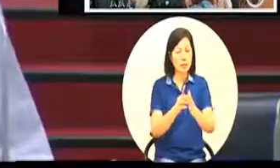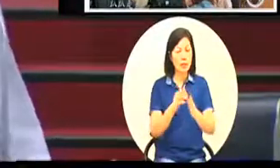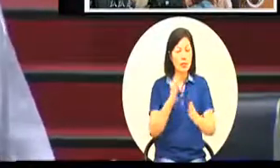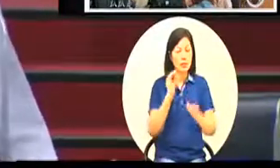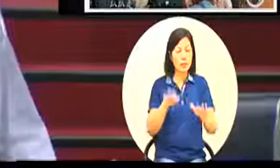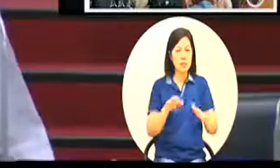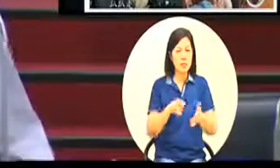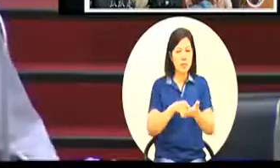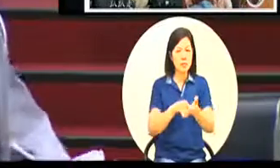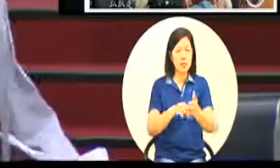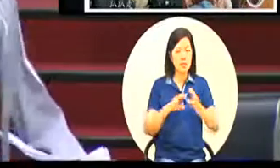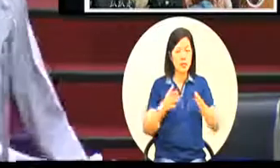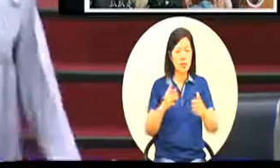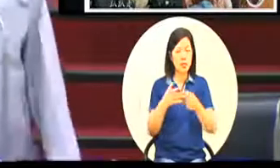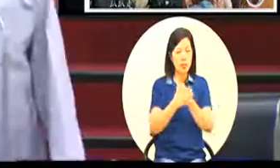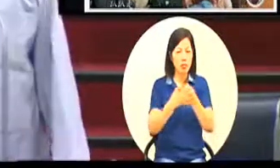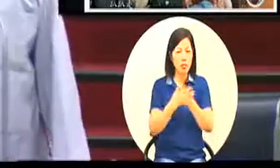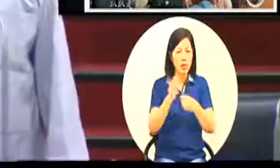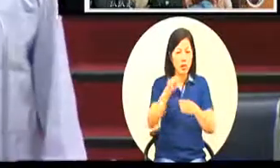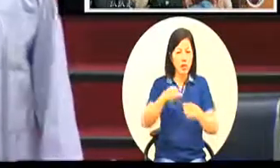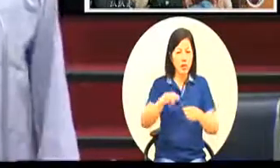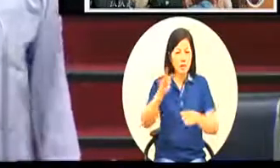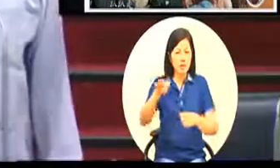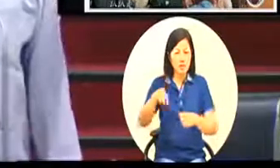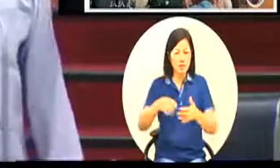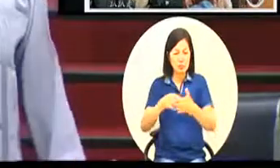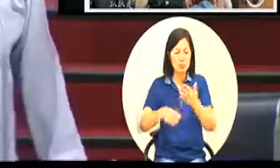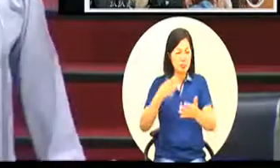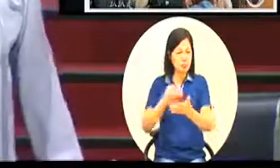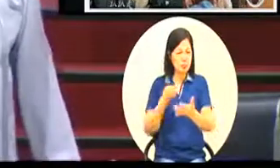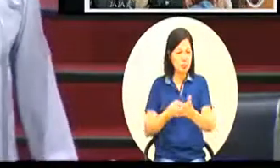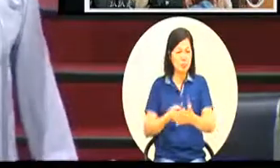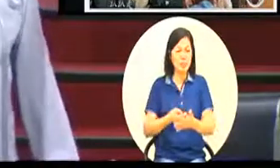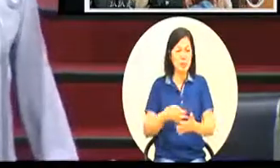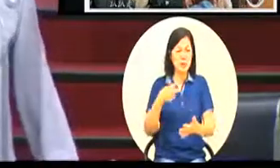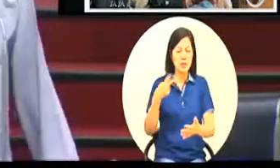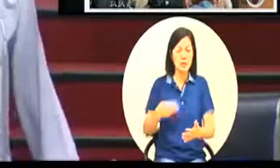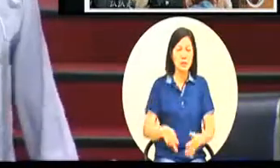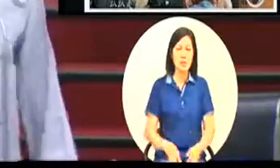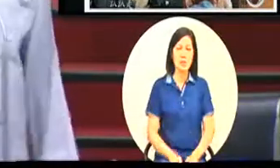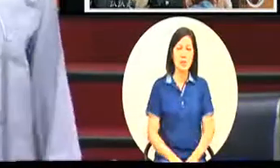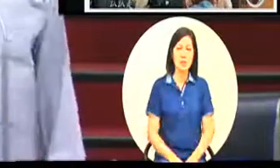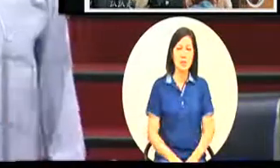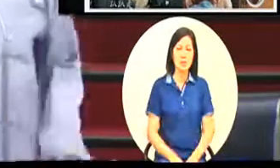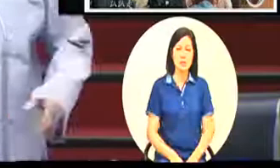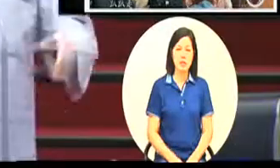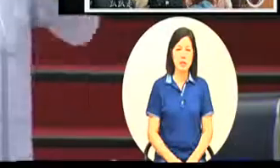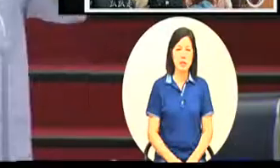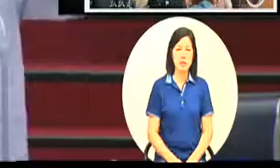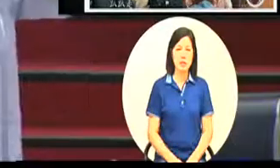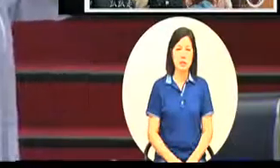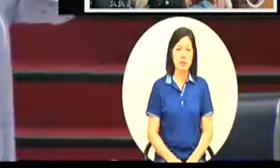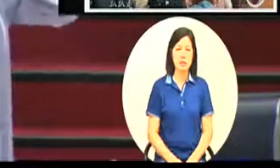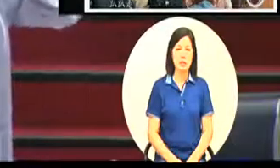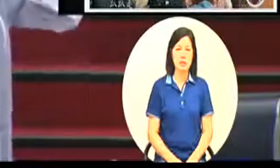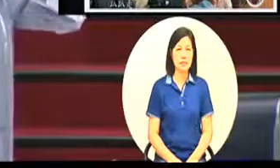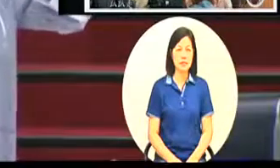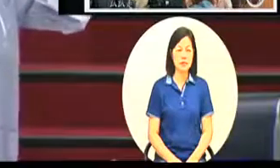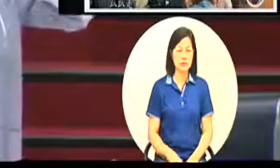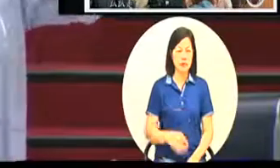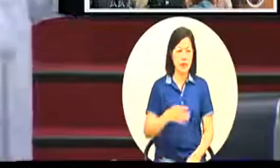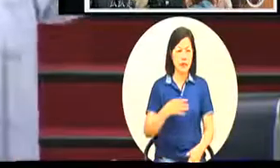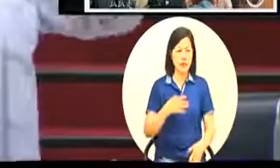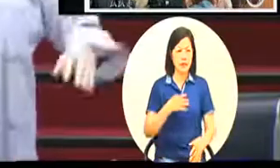个国宝来三四千的这全条件呢？你阿过来小局长嘛？你听一下，阿扁总统的时代